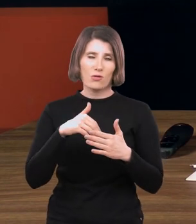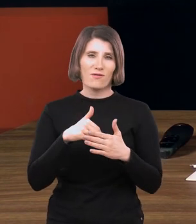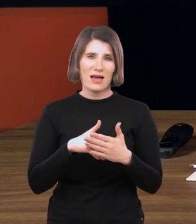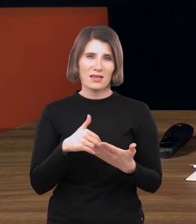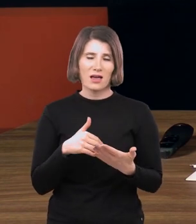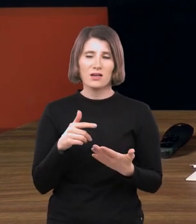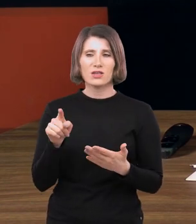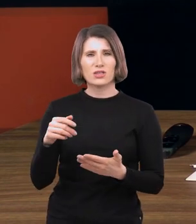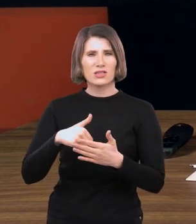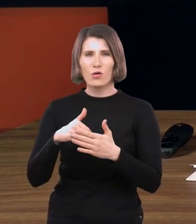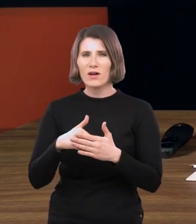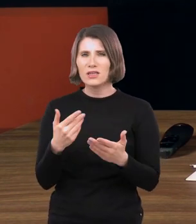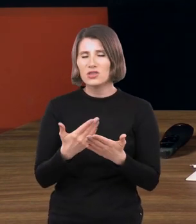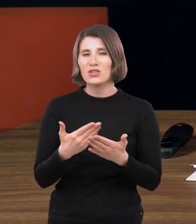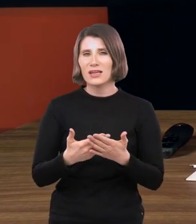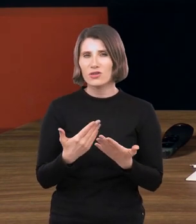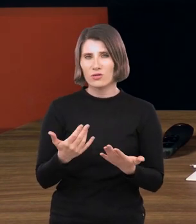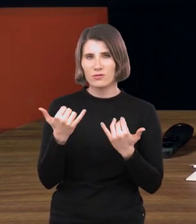czego te zachowania wynikają.